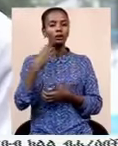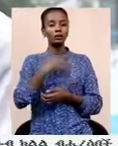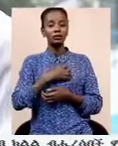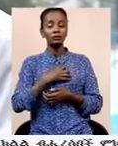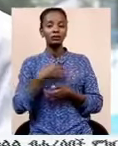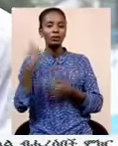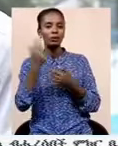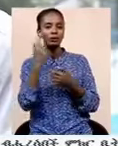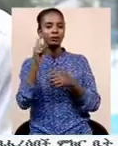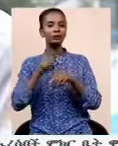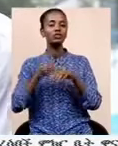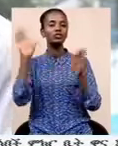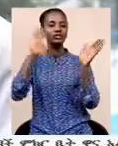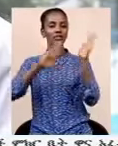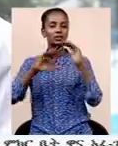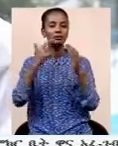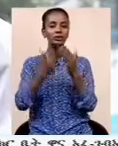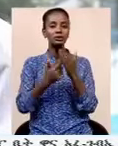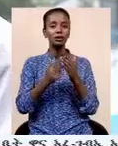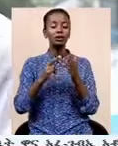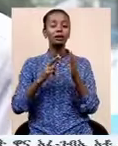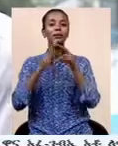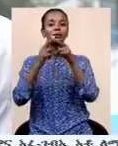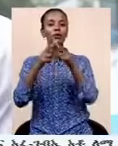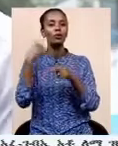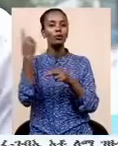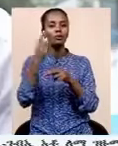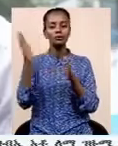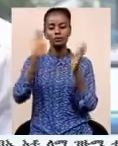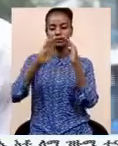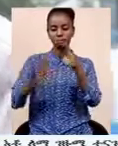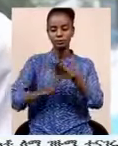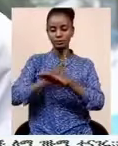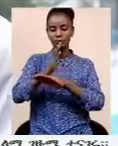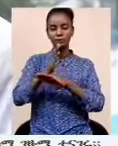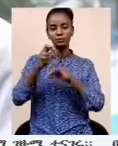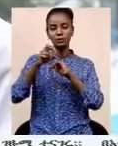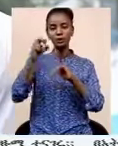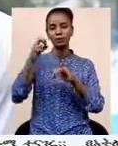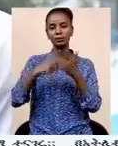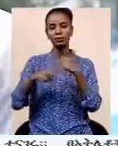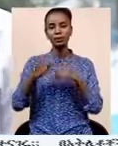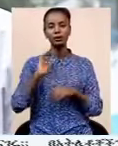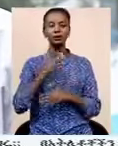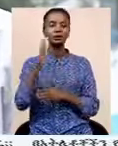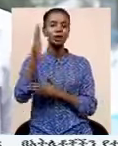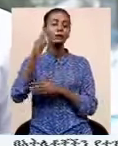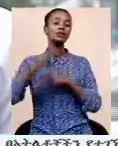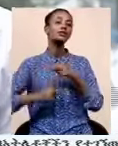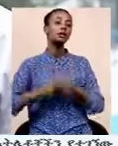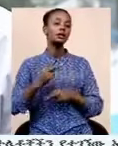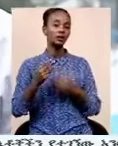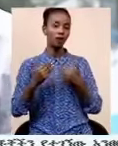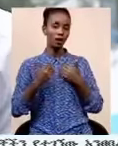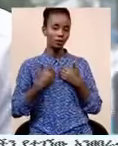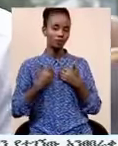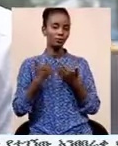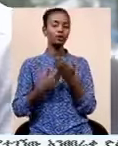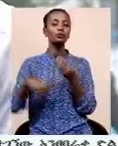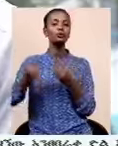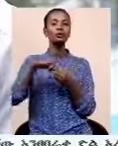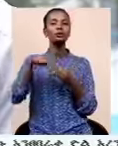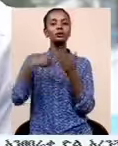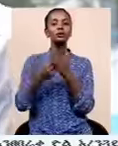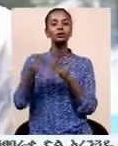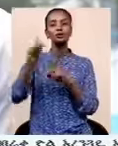ከማድረግ ሁሌ የሆነ ችግር ብቻ ከሚባለው ችግሩ ታልፎ ችግሩ እያለ ውጤት ማምጣታችን የእግዚአብሔር ቸርነት አለበት በዚህ ዙሪያ። ስለዚህ